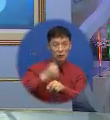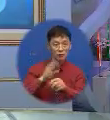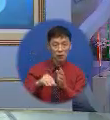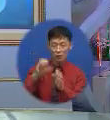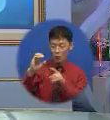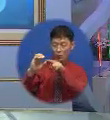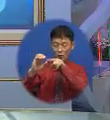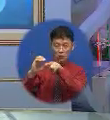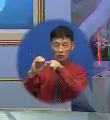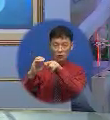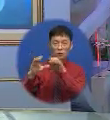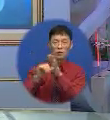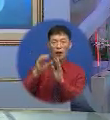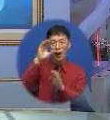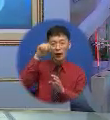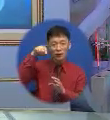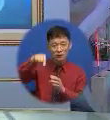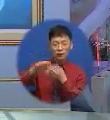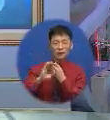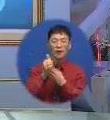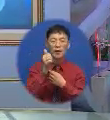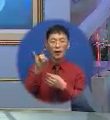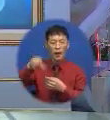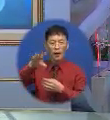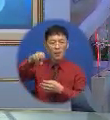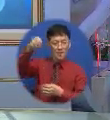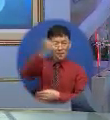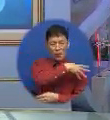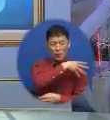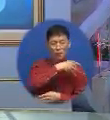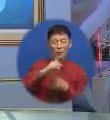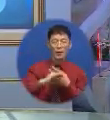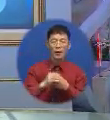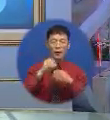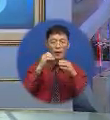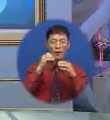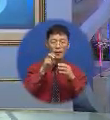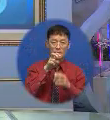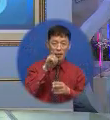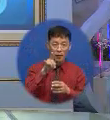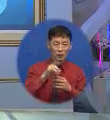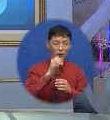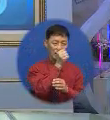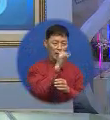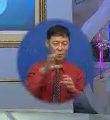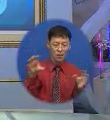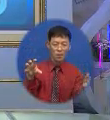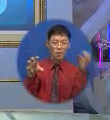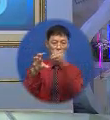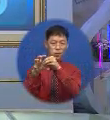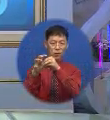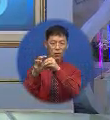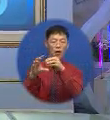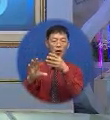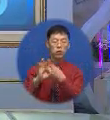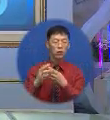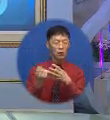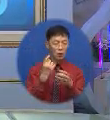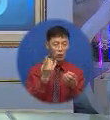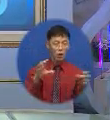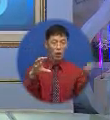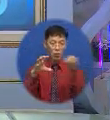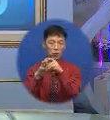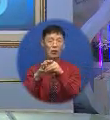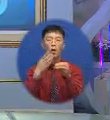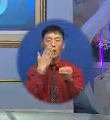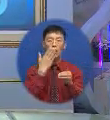그 코끼리 난자 속에 들어있는 코끼리 핵은 빼내고 대신에 매머드 핵을 집어넣으면은 매머드가 갖고 있는 정보가